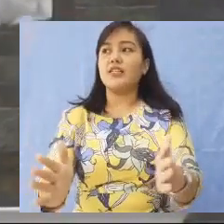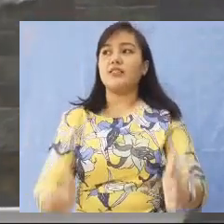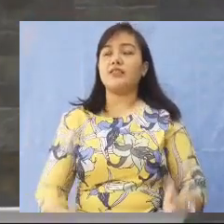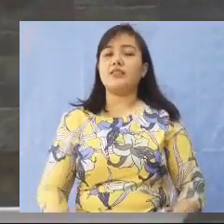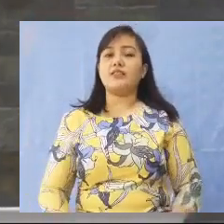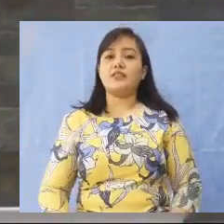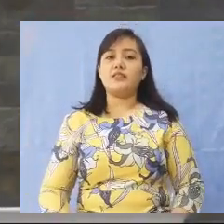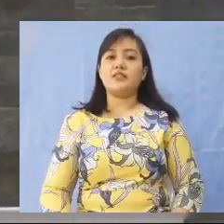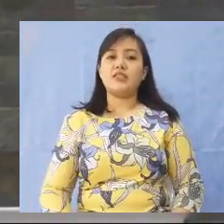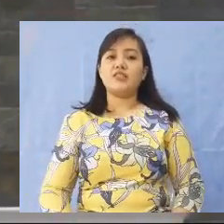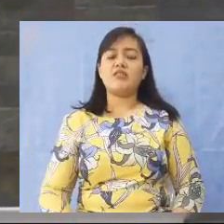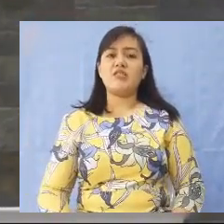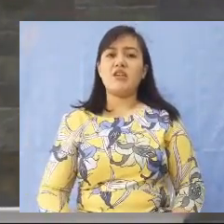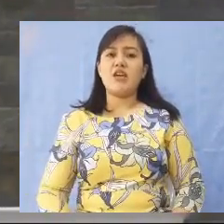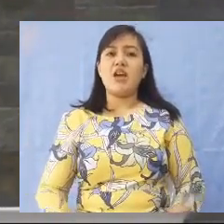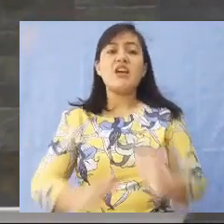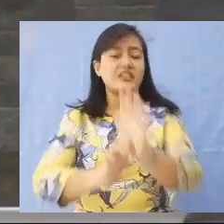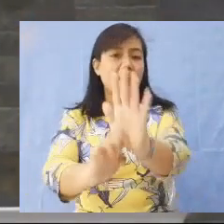100.